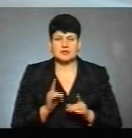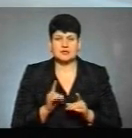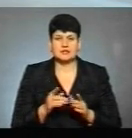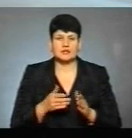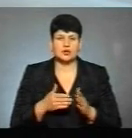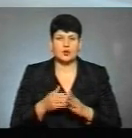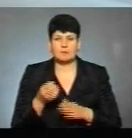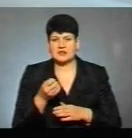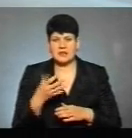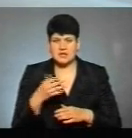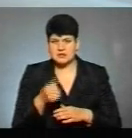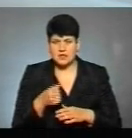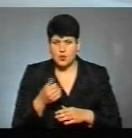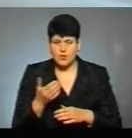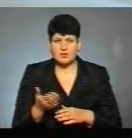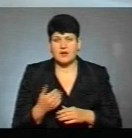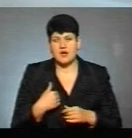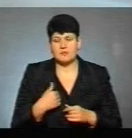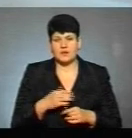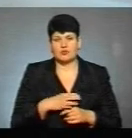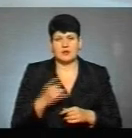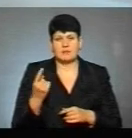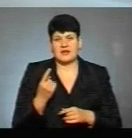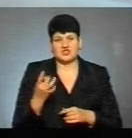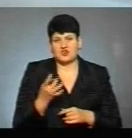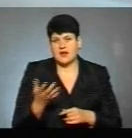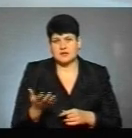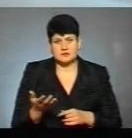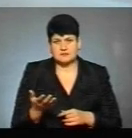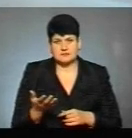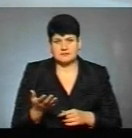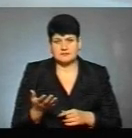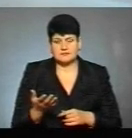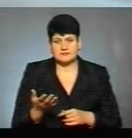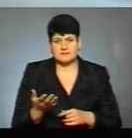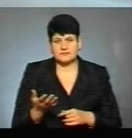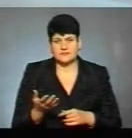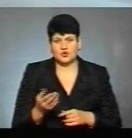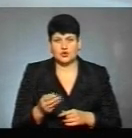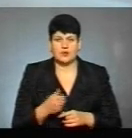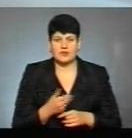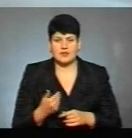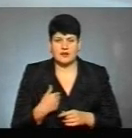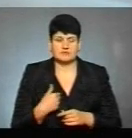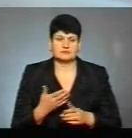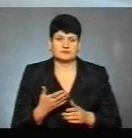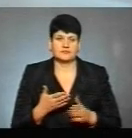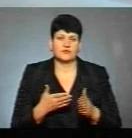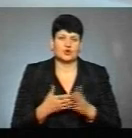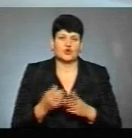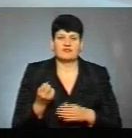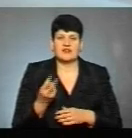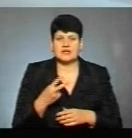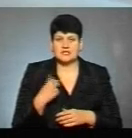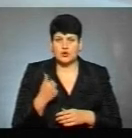до 15 років, ну а ми йшли по першому разу, то нам тільки до